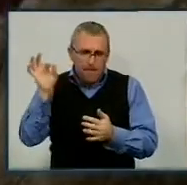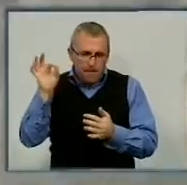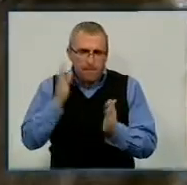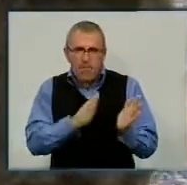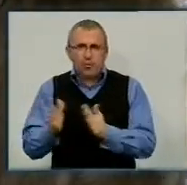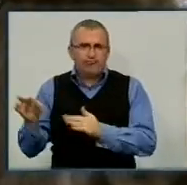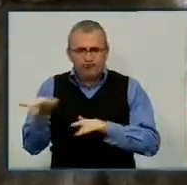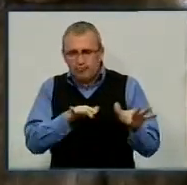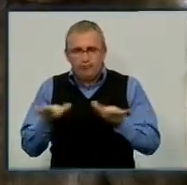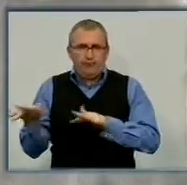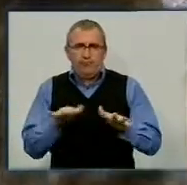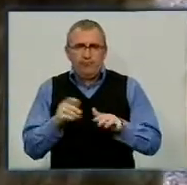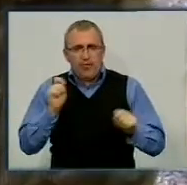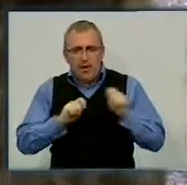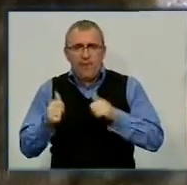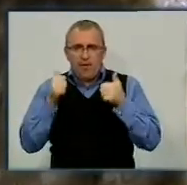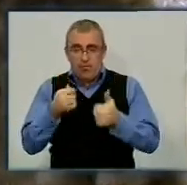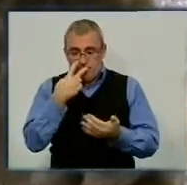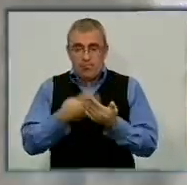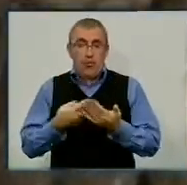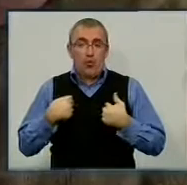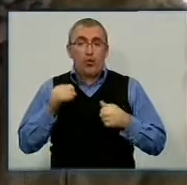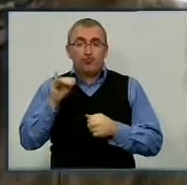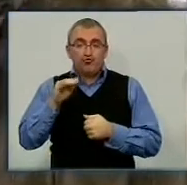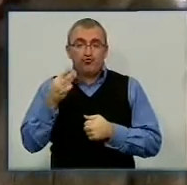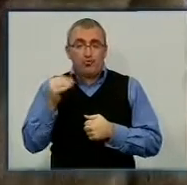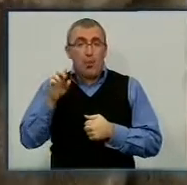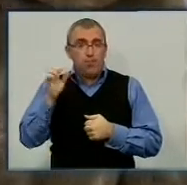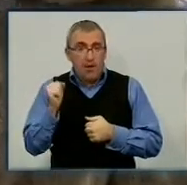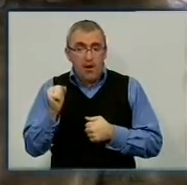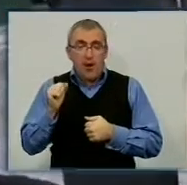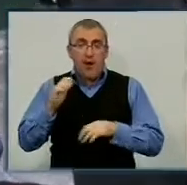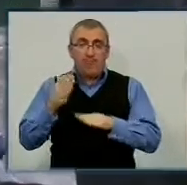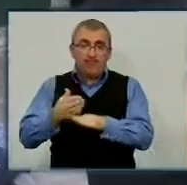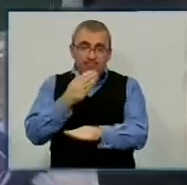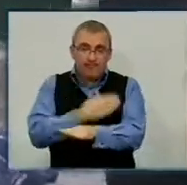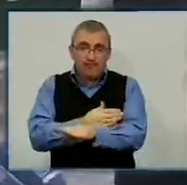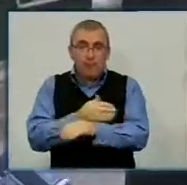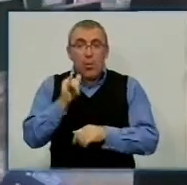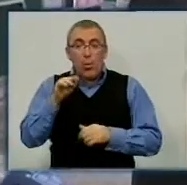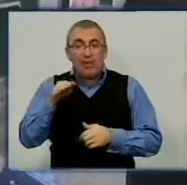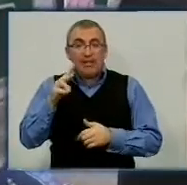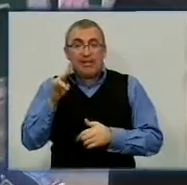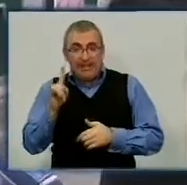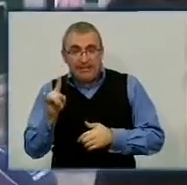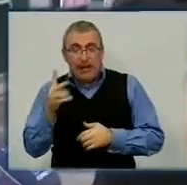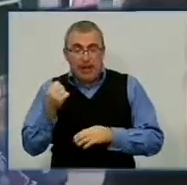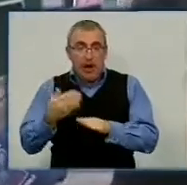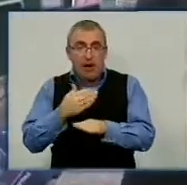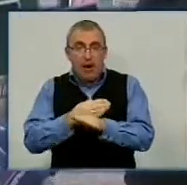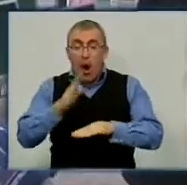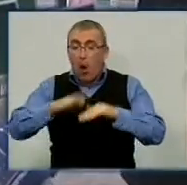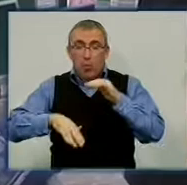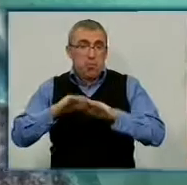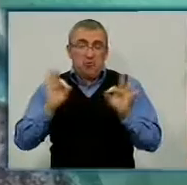ходимо оіваємся хорошо Ну Ось бачите шуба А на ноги туда слочки унти на ноги а на руки